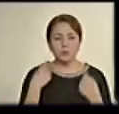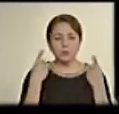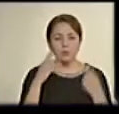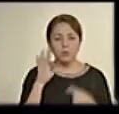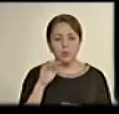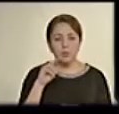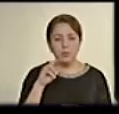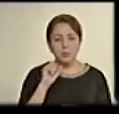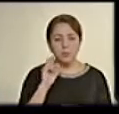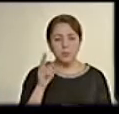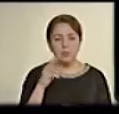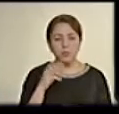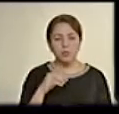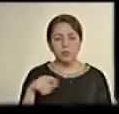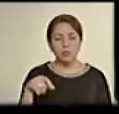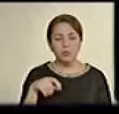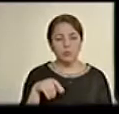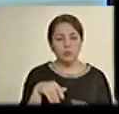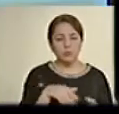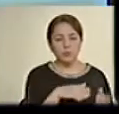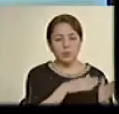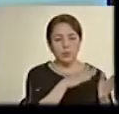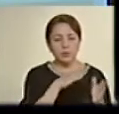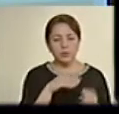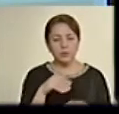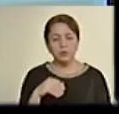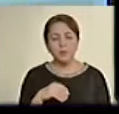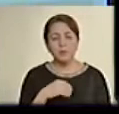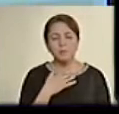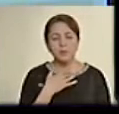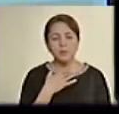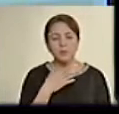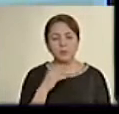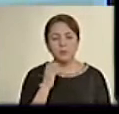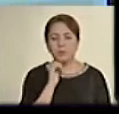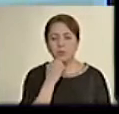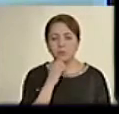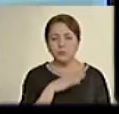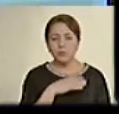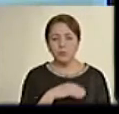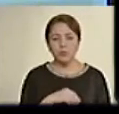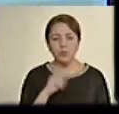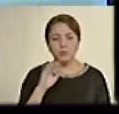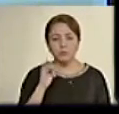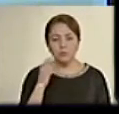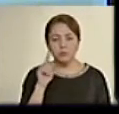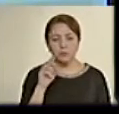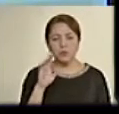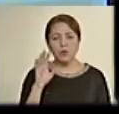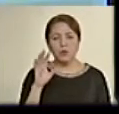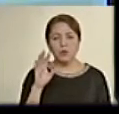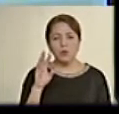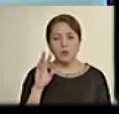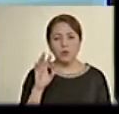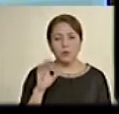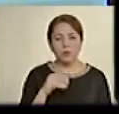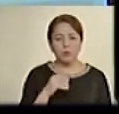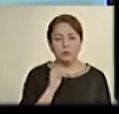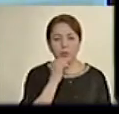eng asosiy talabgor matolardan bo'lgan. Shuningdek, bo'z, olacha kabi matolar ham